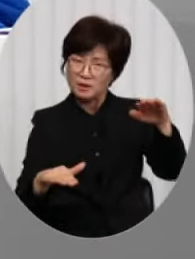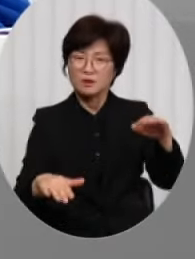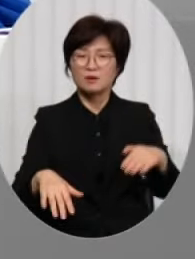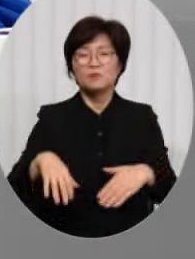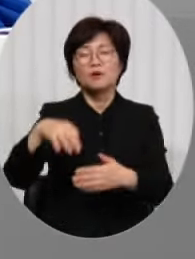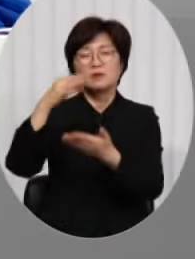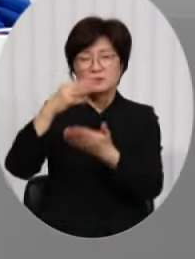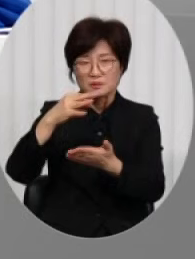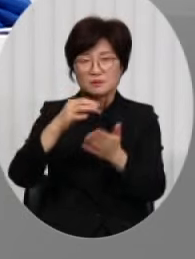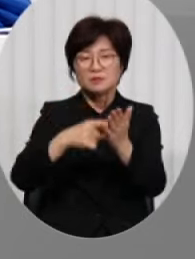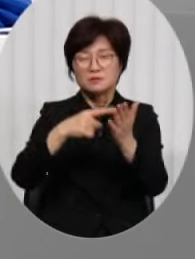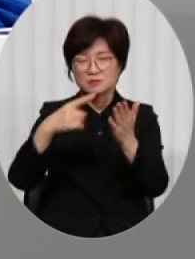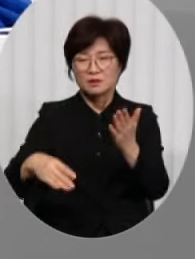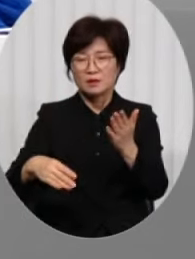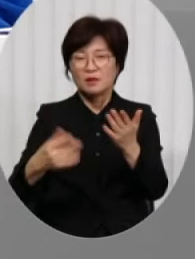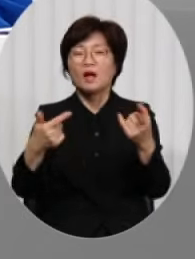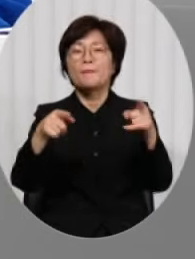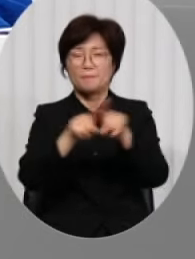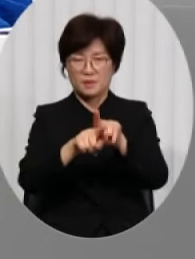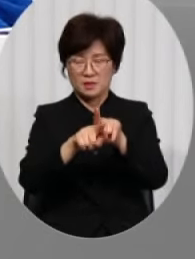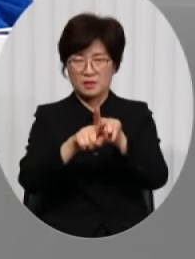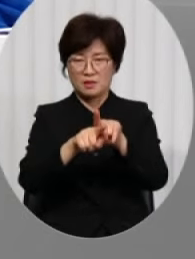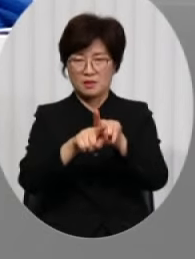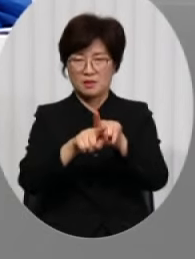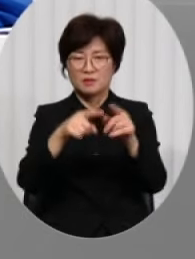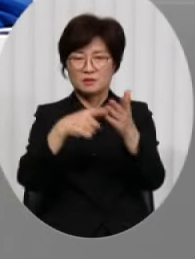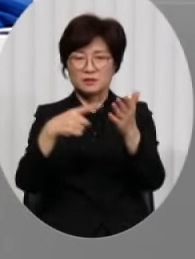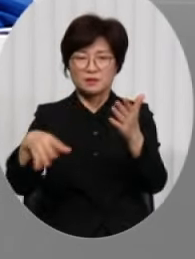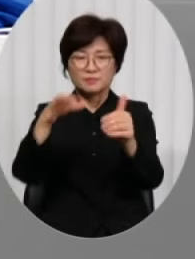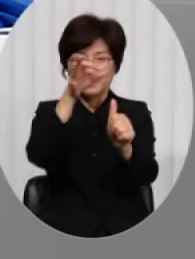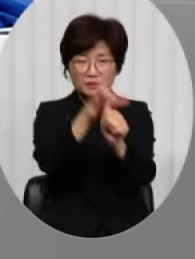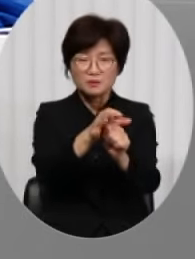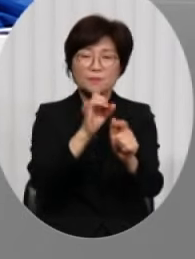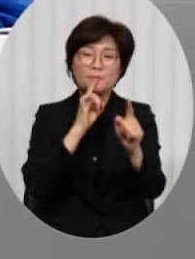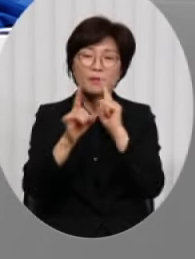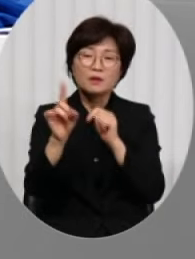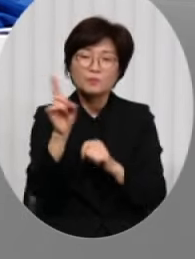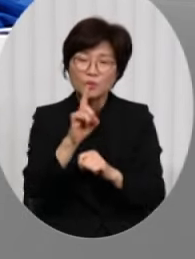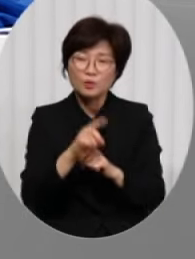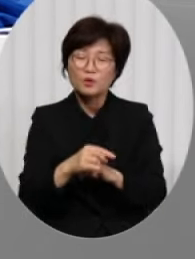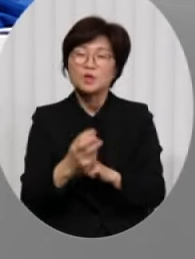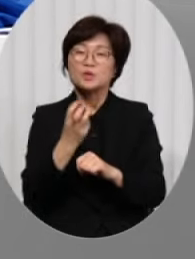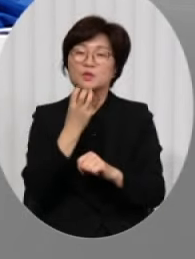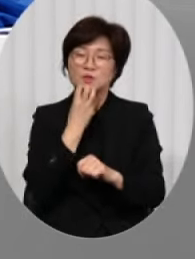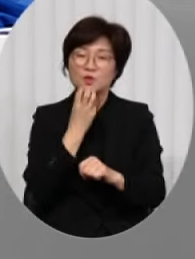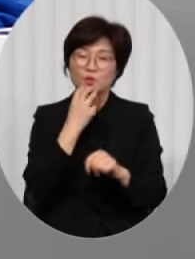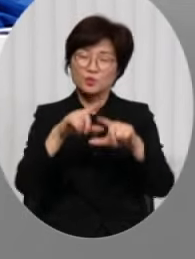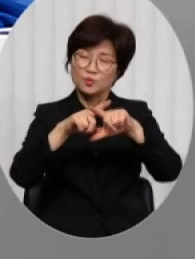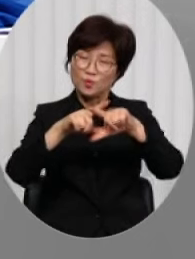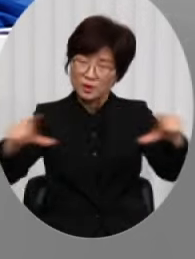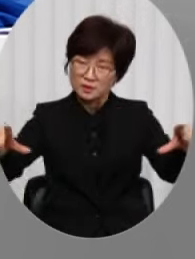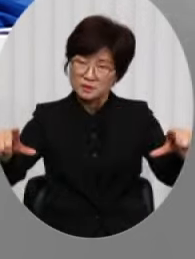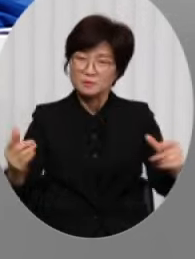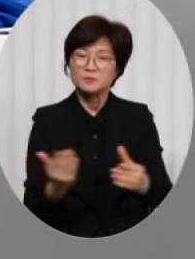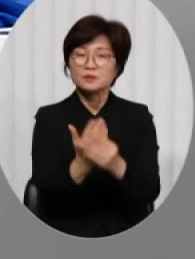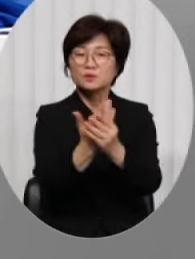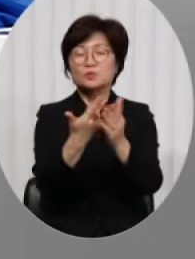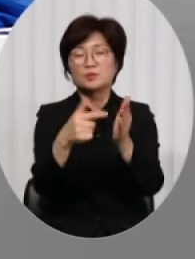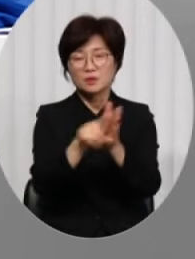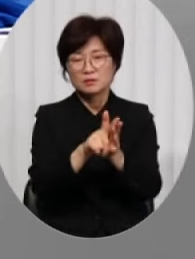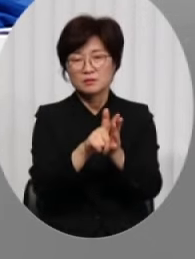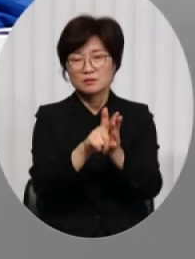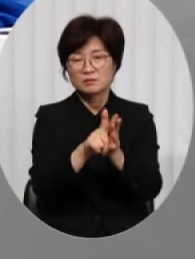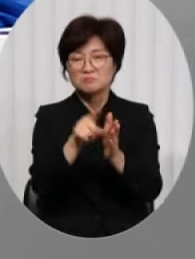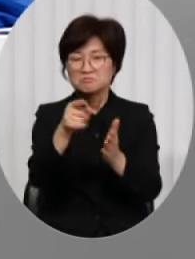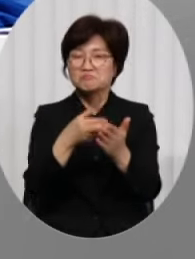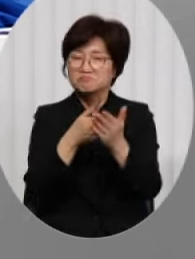공동과세 하자라고 하는데요. 저도 뭐 서울 전체 균형 발전을 위해서 논의될 수도 있는 방안이라고